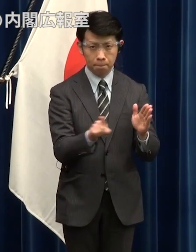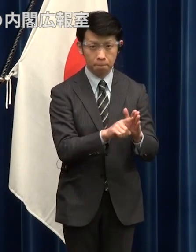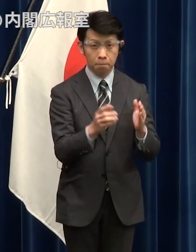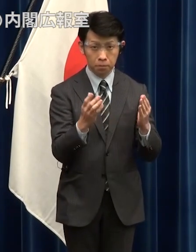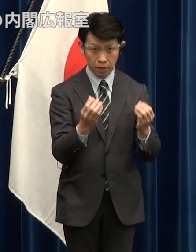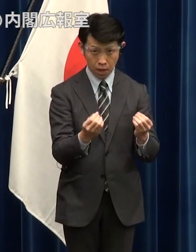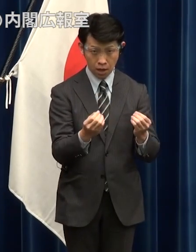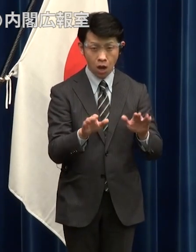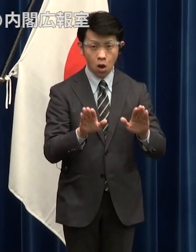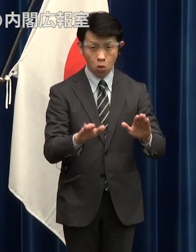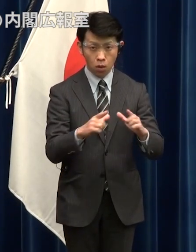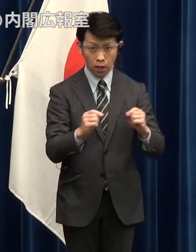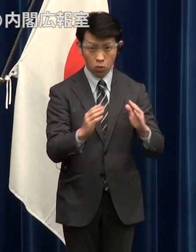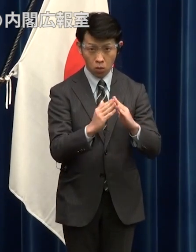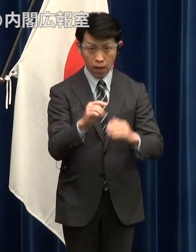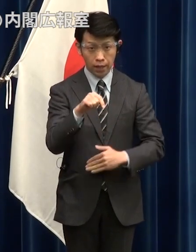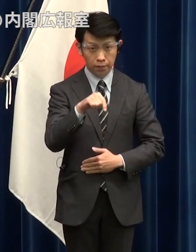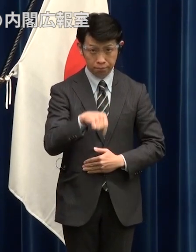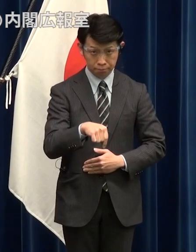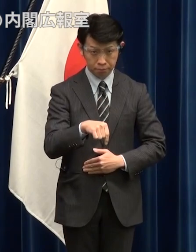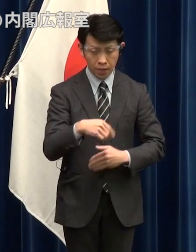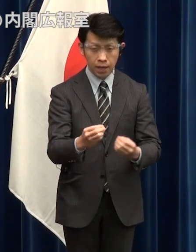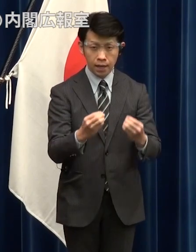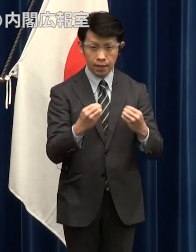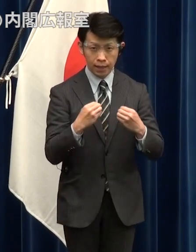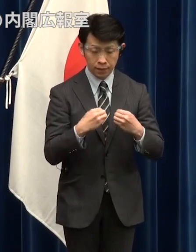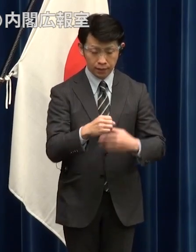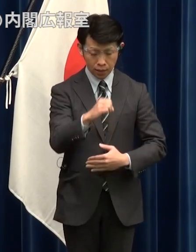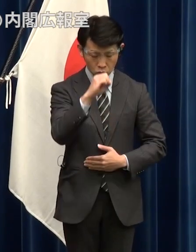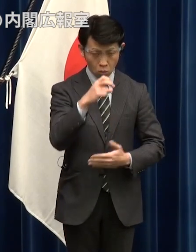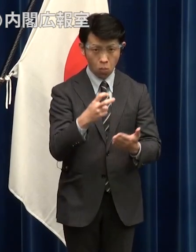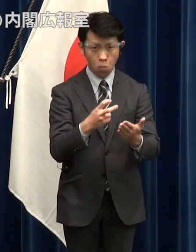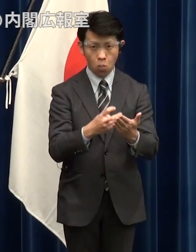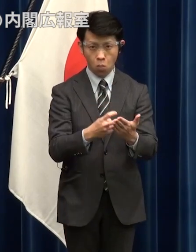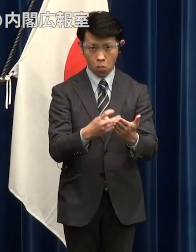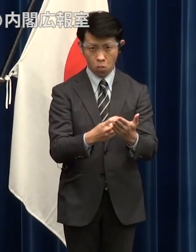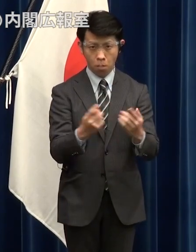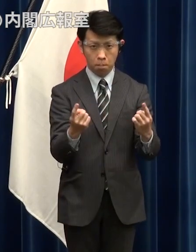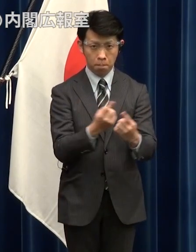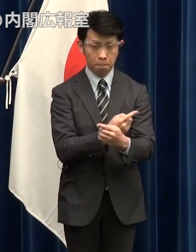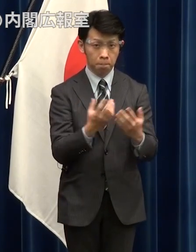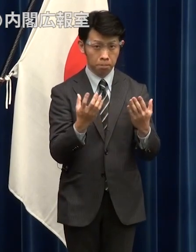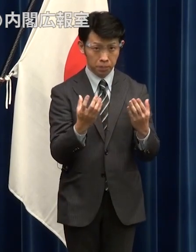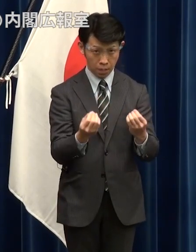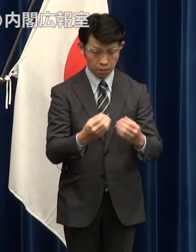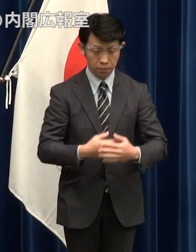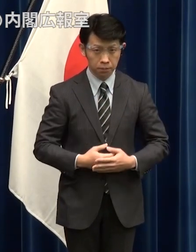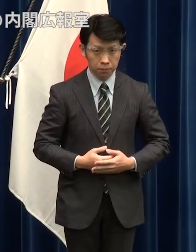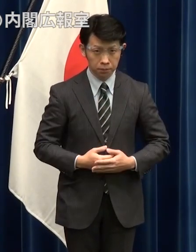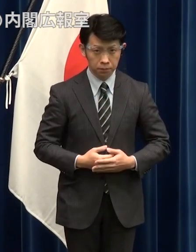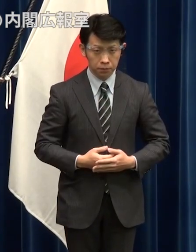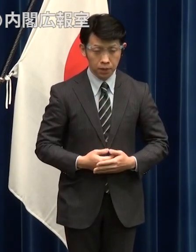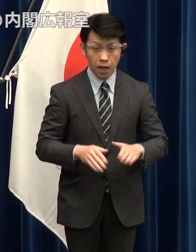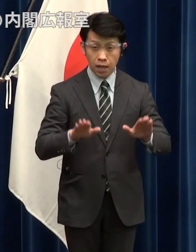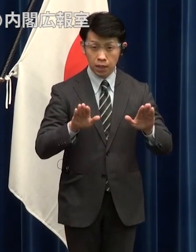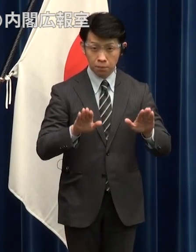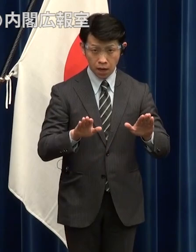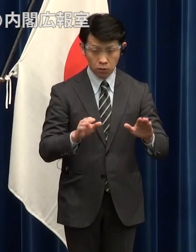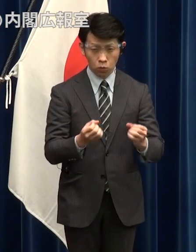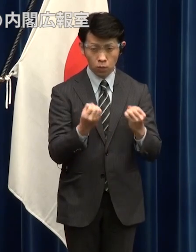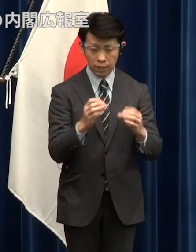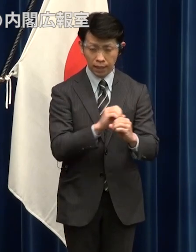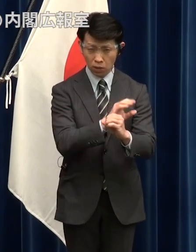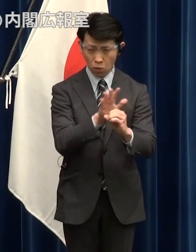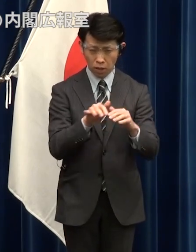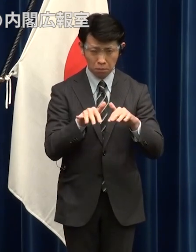会では感染症法を改正いたしました。足元の新型コロナ対応のみ